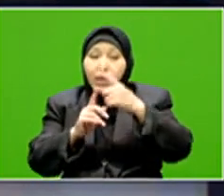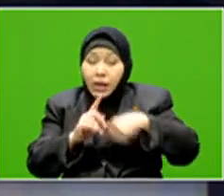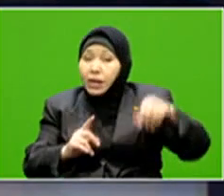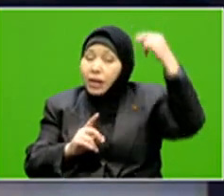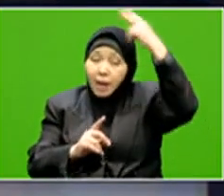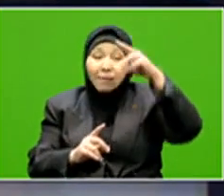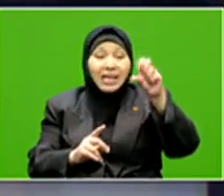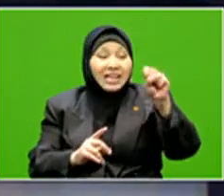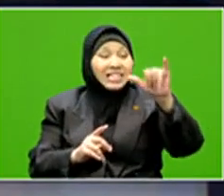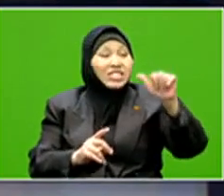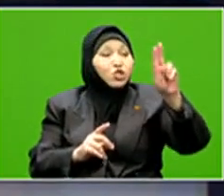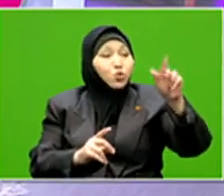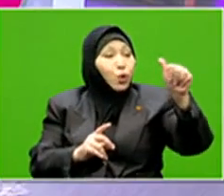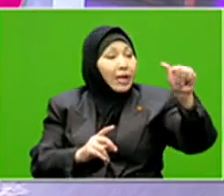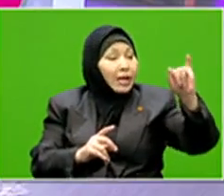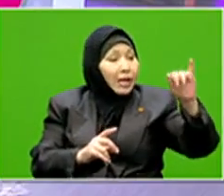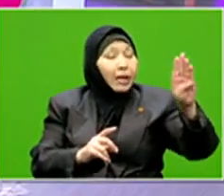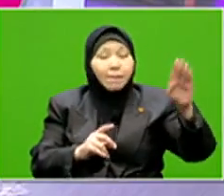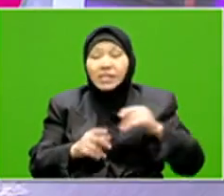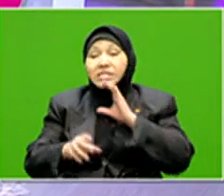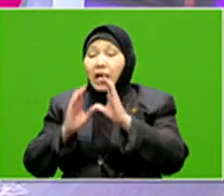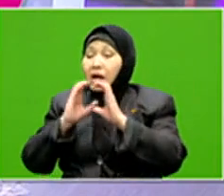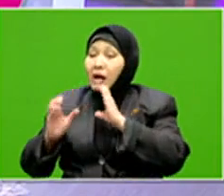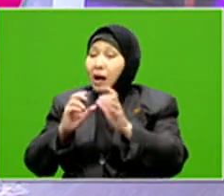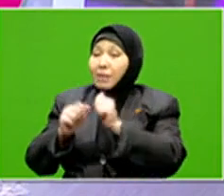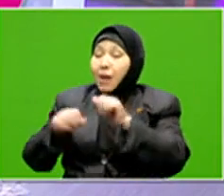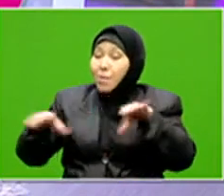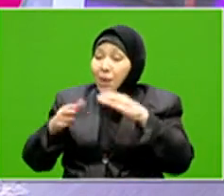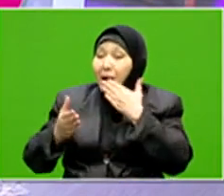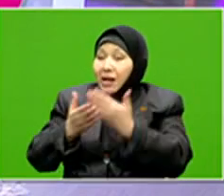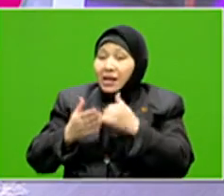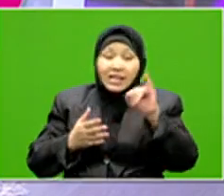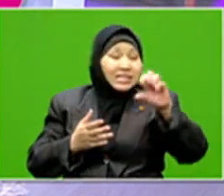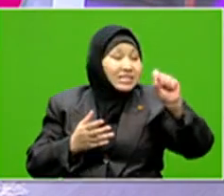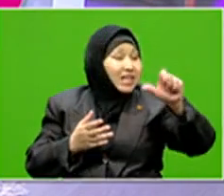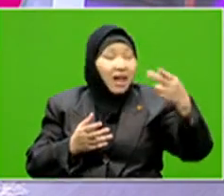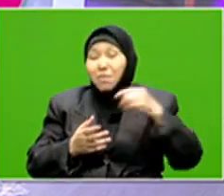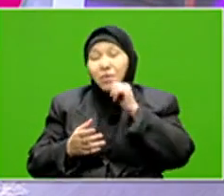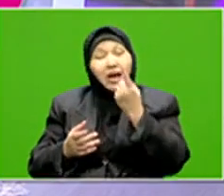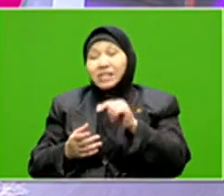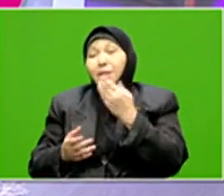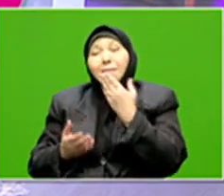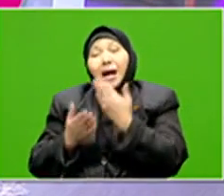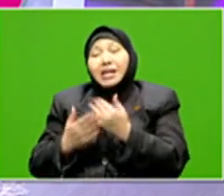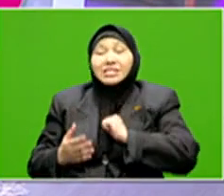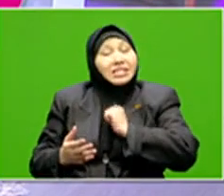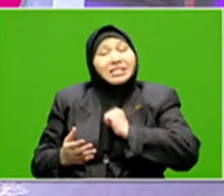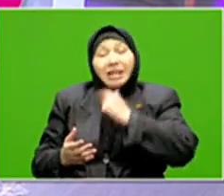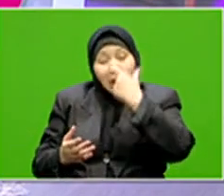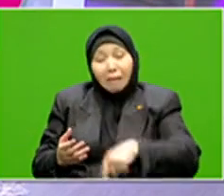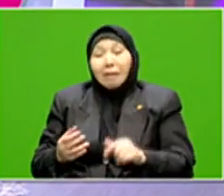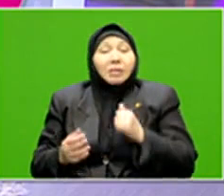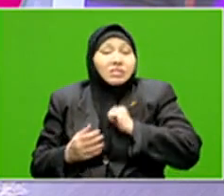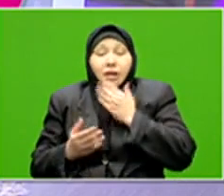dah bercakap dengan mereka nak membuat pembaikan, islah ni maksudnya bukan sekadar baik seorang-seorang, itu soleh, tetapi